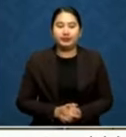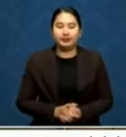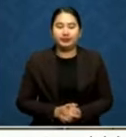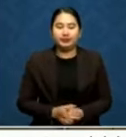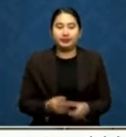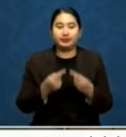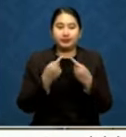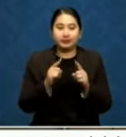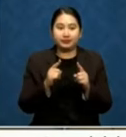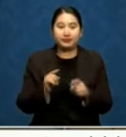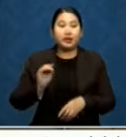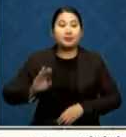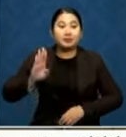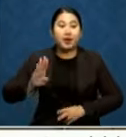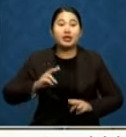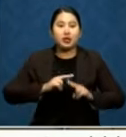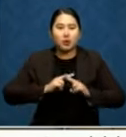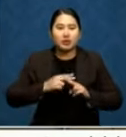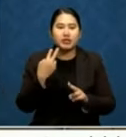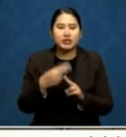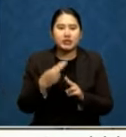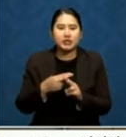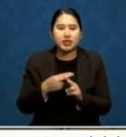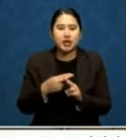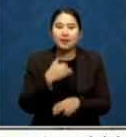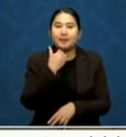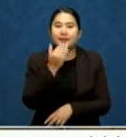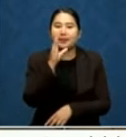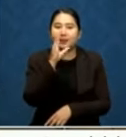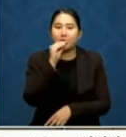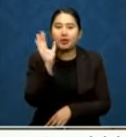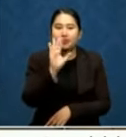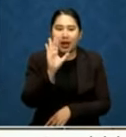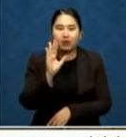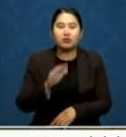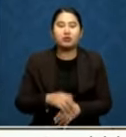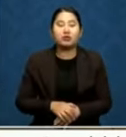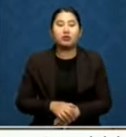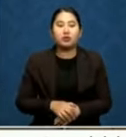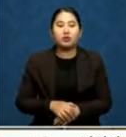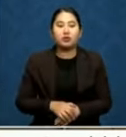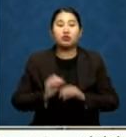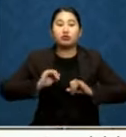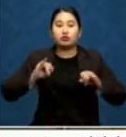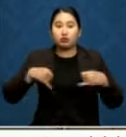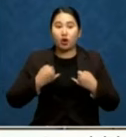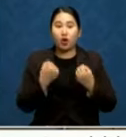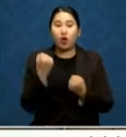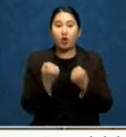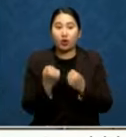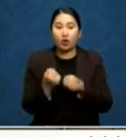แต่มีเอกชนรายหนึ่งที่ไม่เอ่ยชื่อที่เขาเรียกว่าเจ้าแม่รถถัง